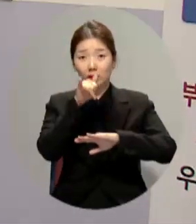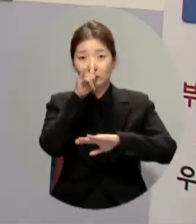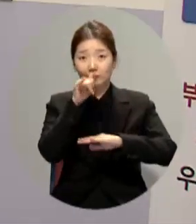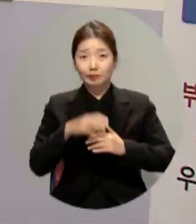밝혔습니다